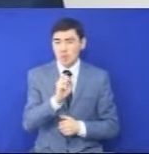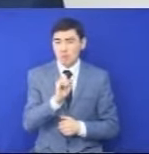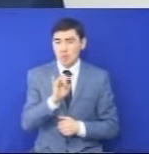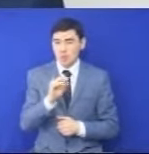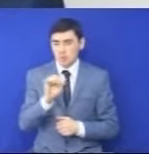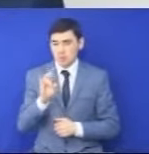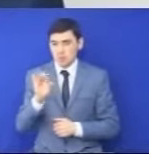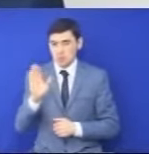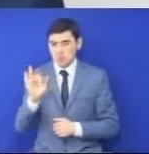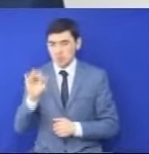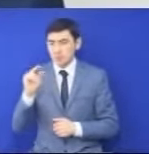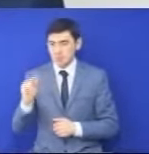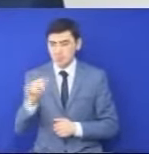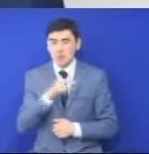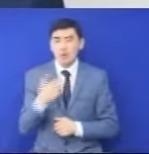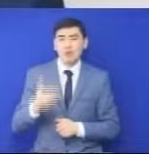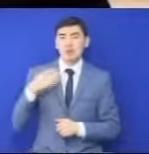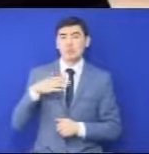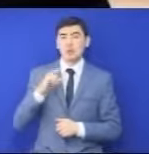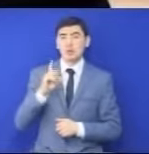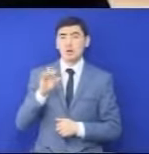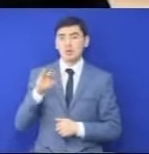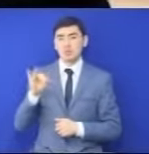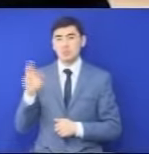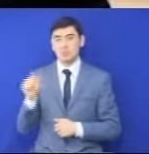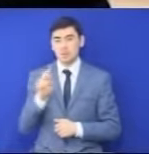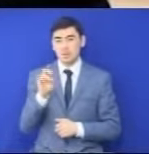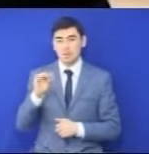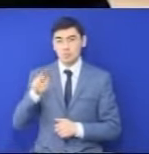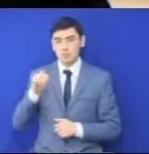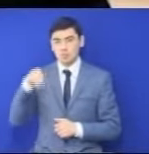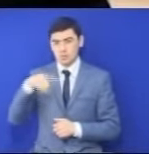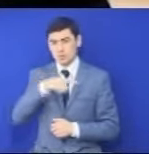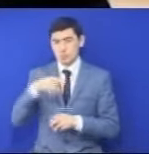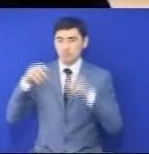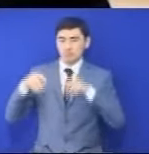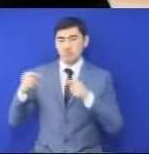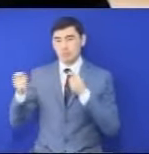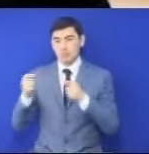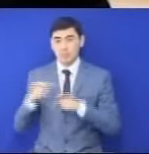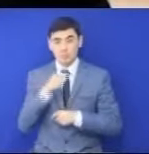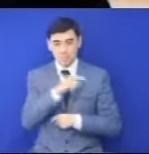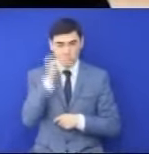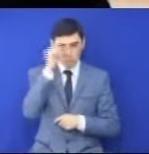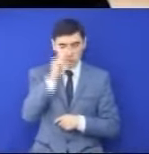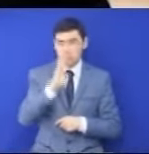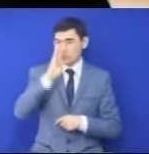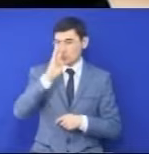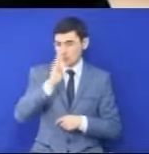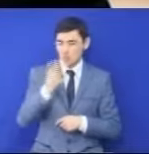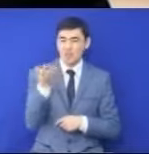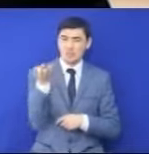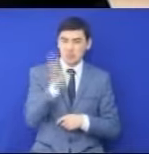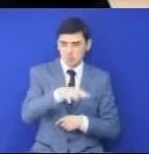работавший руководителем областного управления экономики и бюджетного планирования. Алмазхан Сматлаев имеет 4 высших образования. Трудовую деятельность